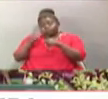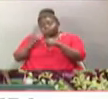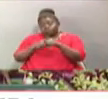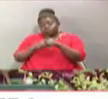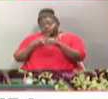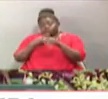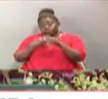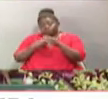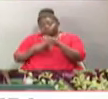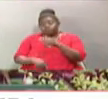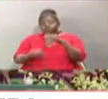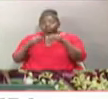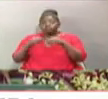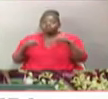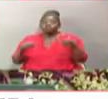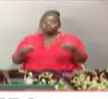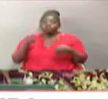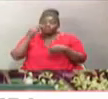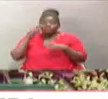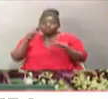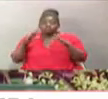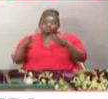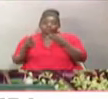Christmas katulabe engeri